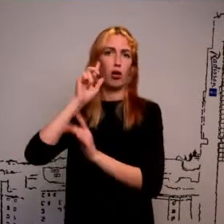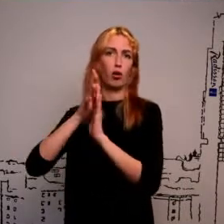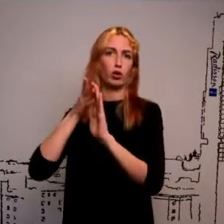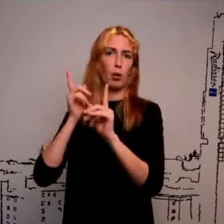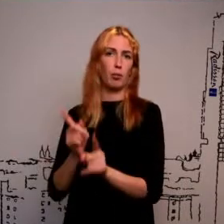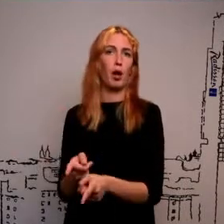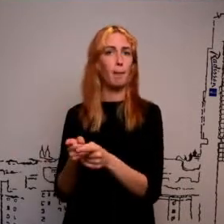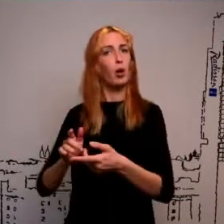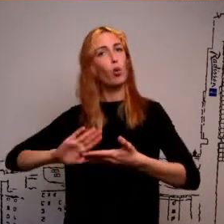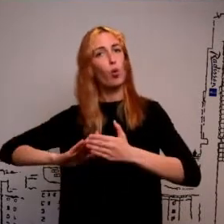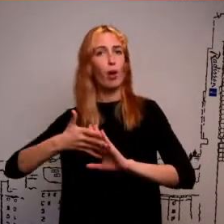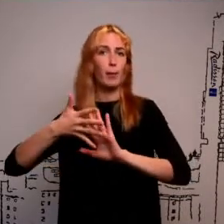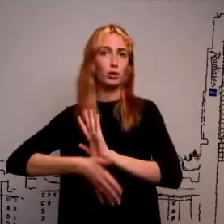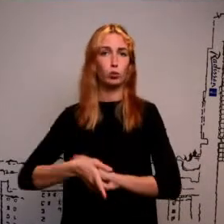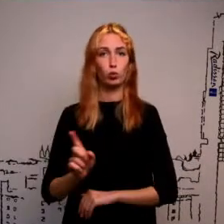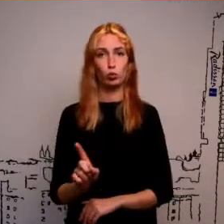et milles me siis kokku lepime.